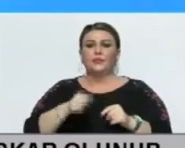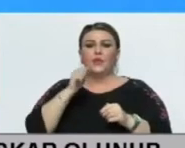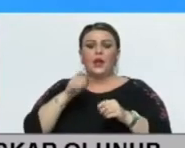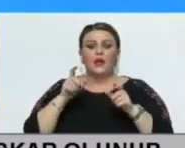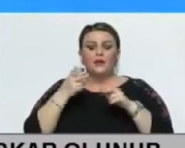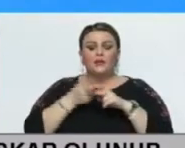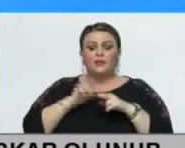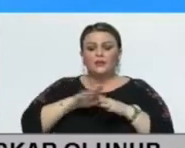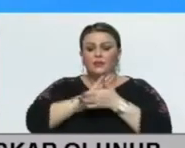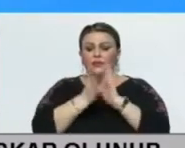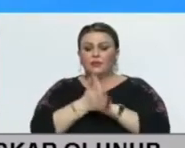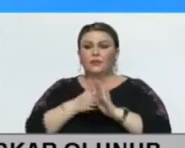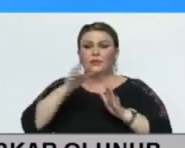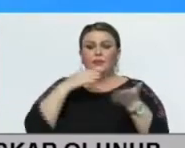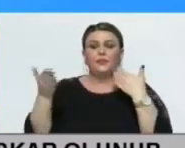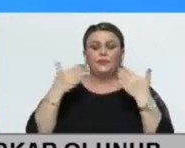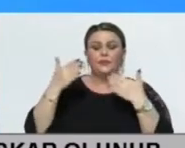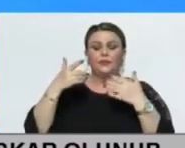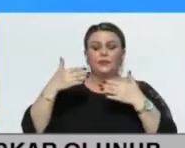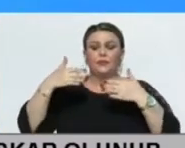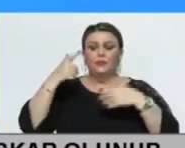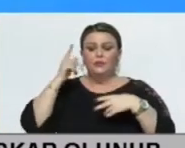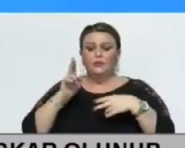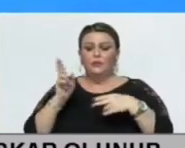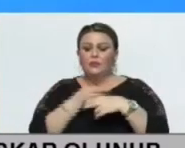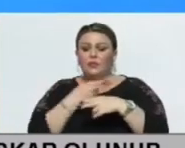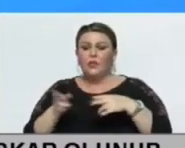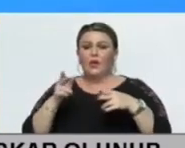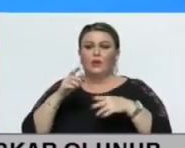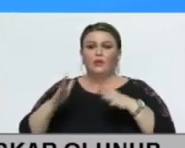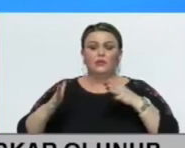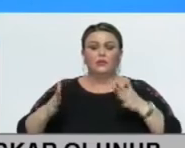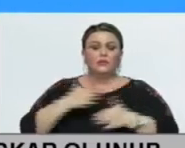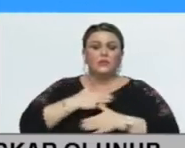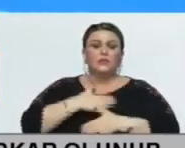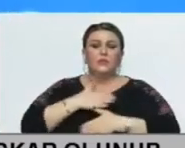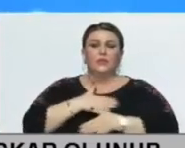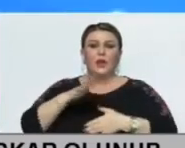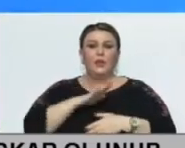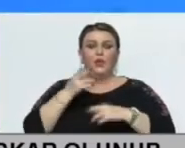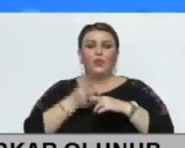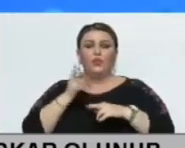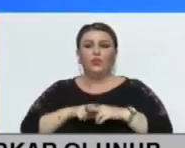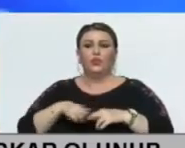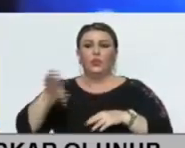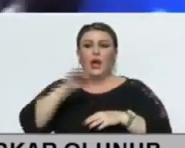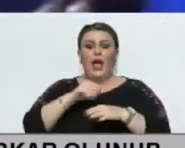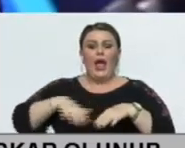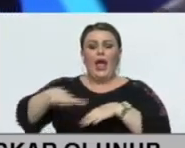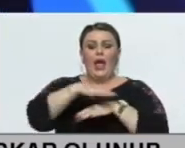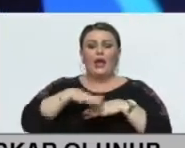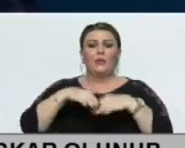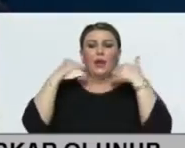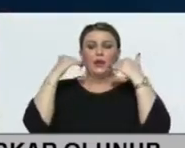krizin diyalog ve anlaşma yoluyla çözümü yönünde çaba harcadılar. Buna rağmen Ermenistan